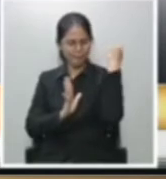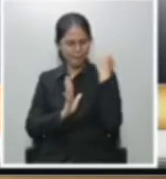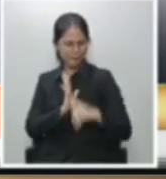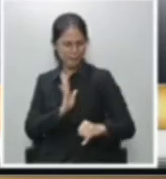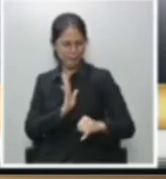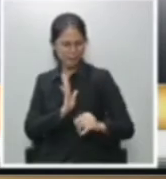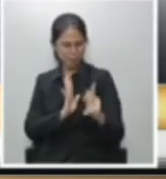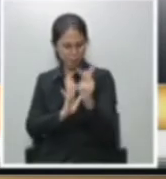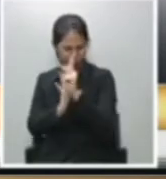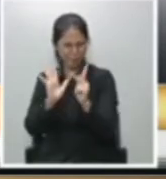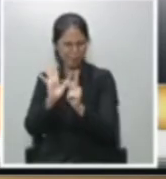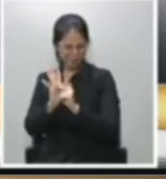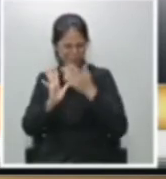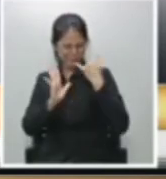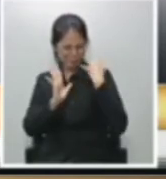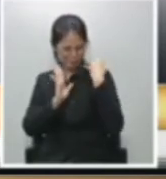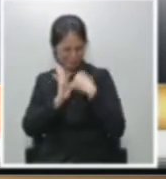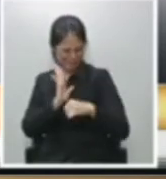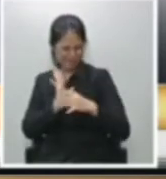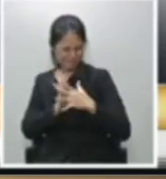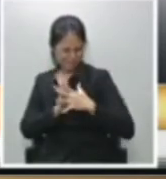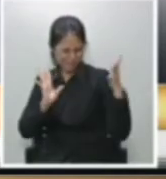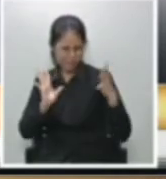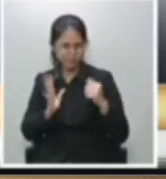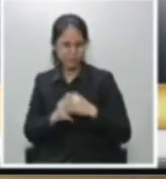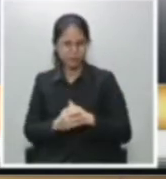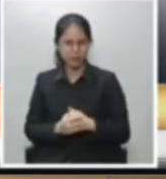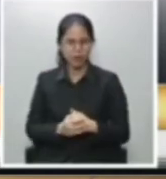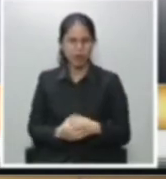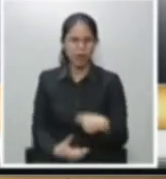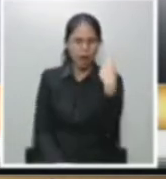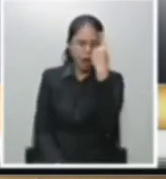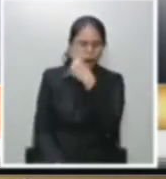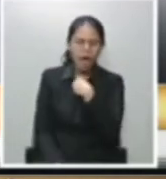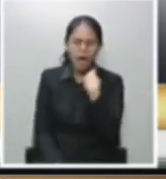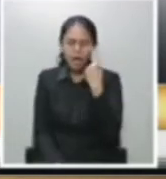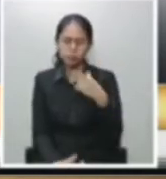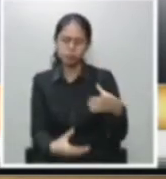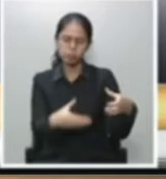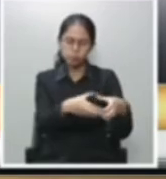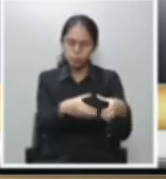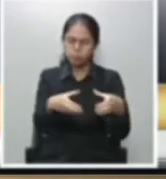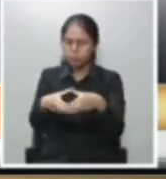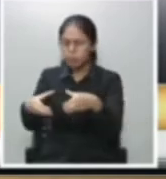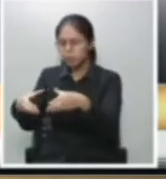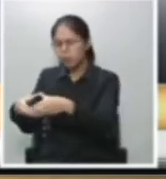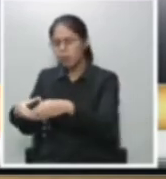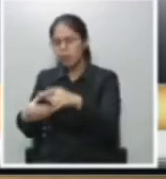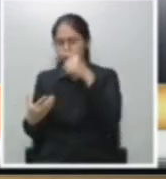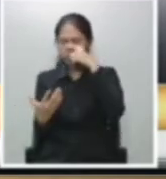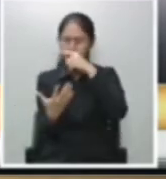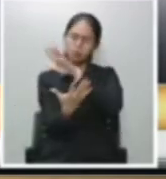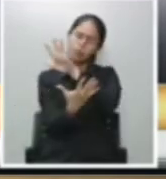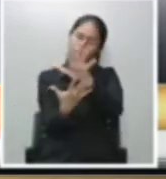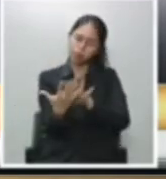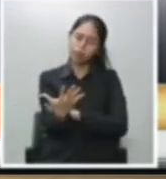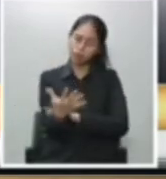ในทางกฎหมายเอาละถ้ามีใครบางคนหรือหลายกลุ่มหรือทั่วประเทศจะยอมรับบ้